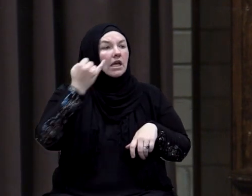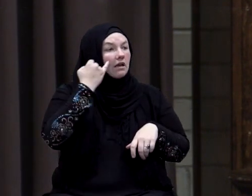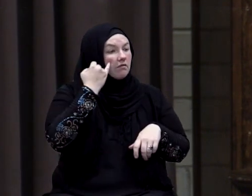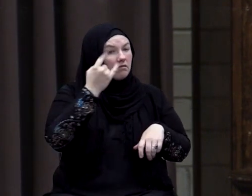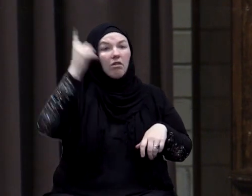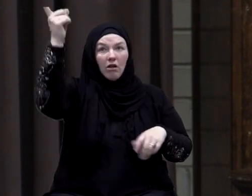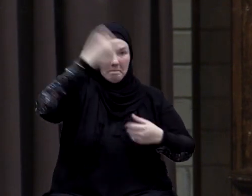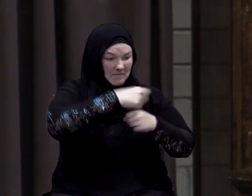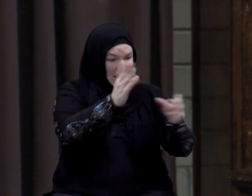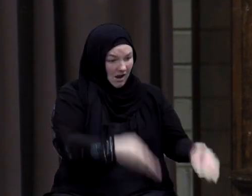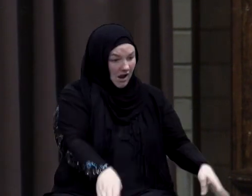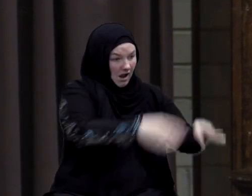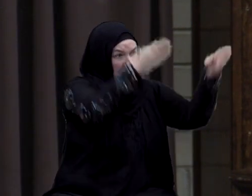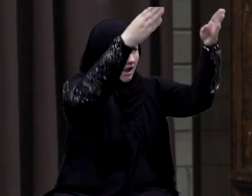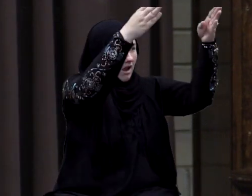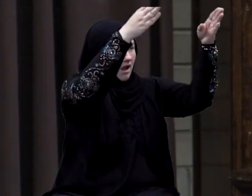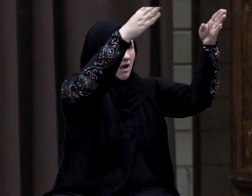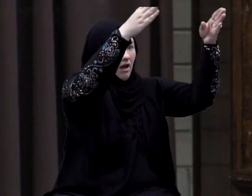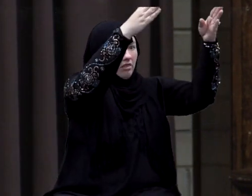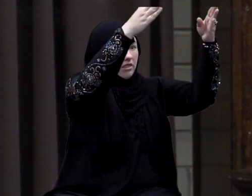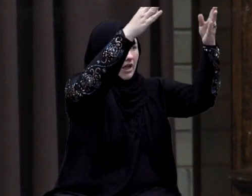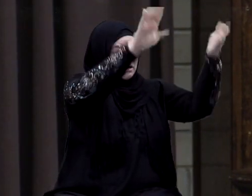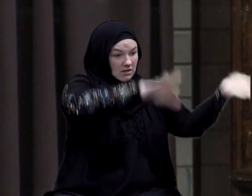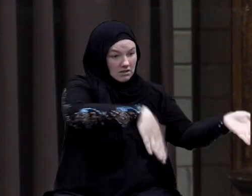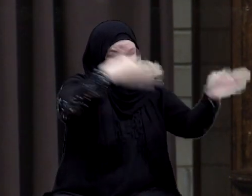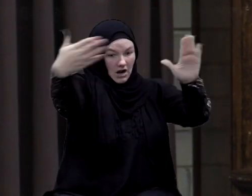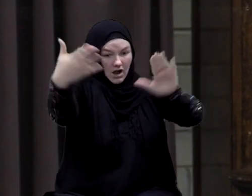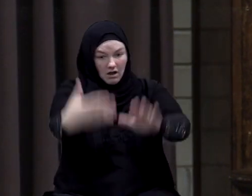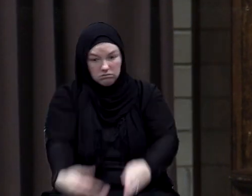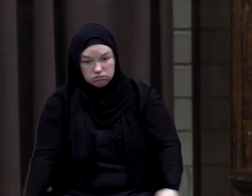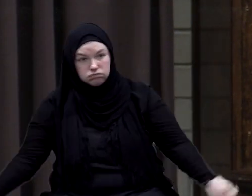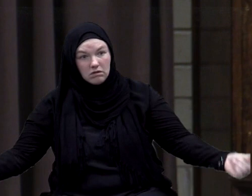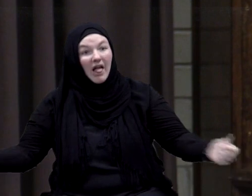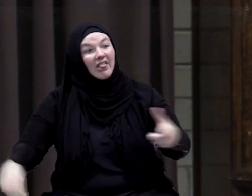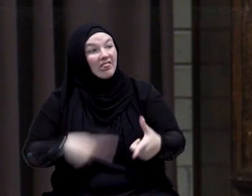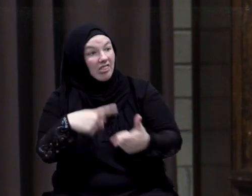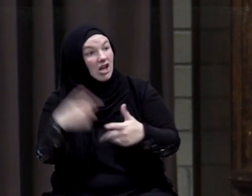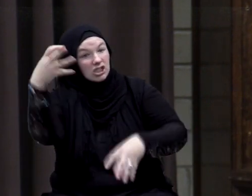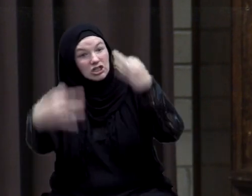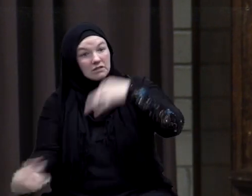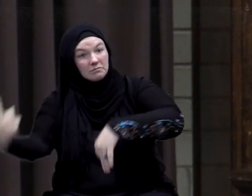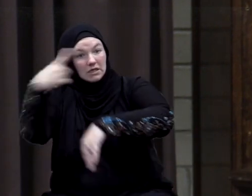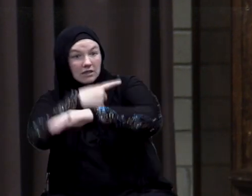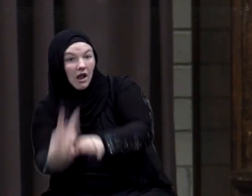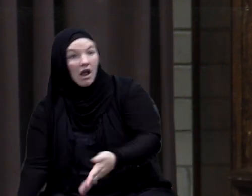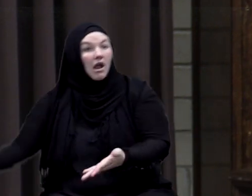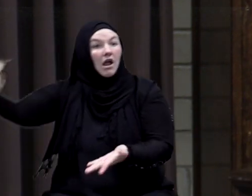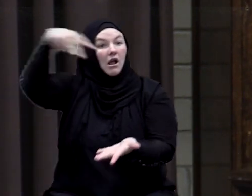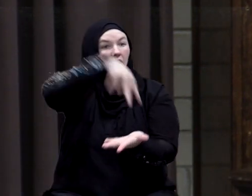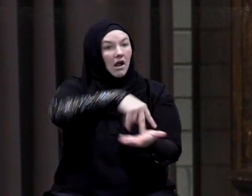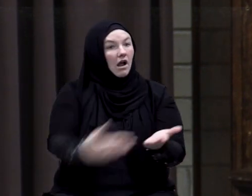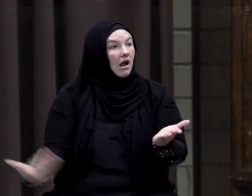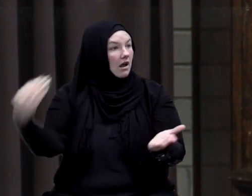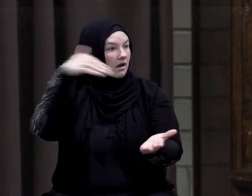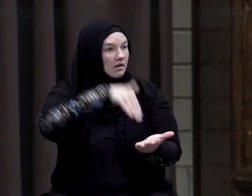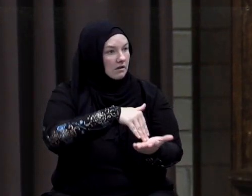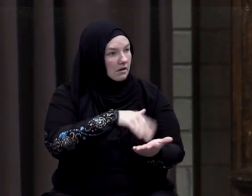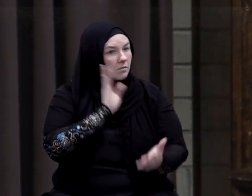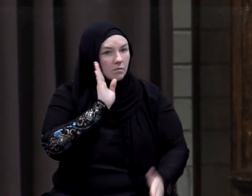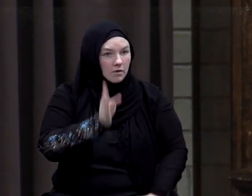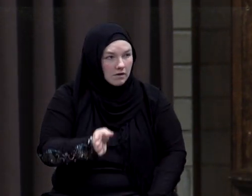back, and from it Allah will bring us back again. منها خلقناكم وفيها